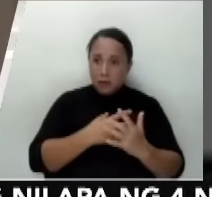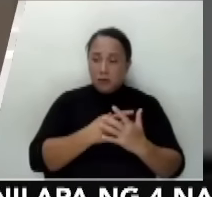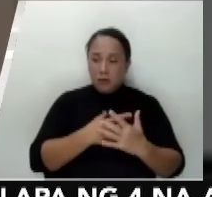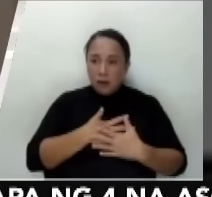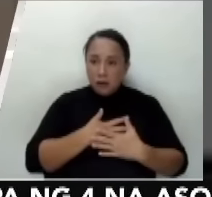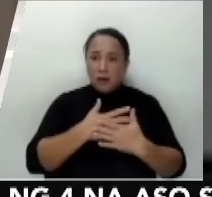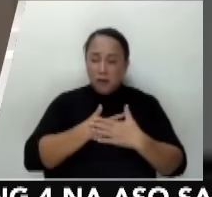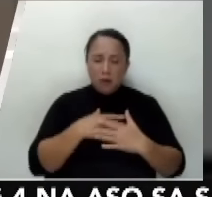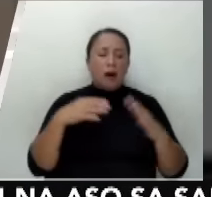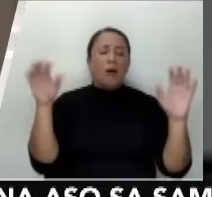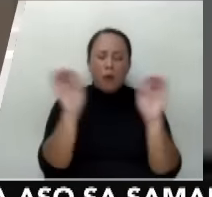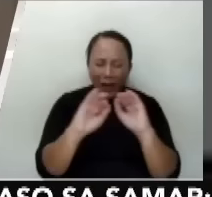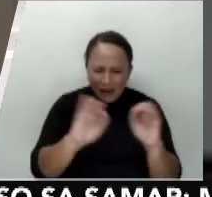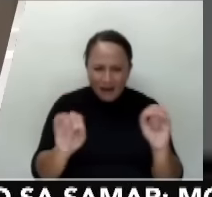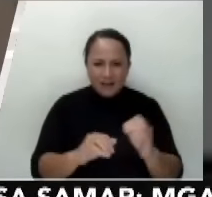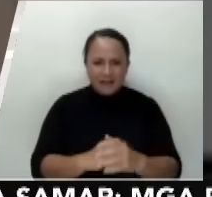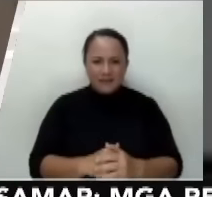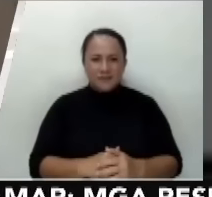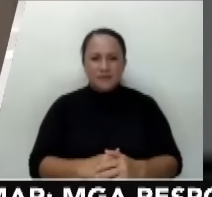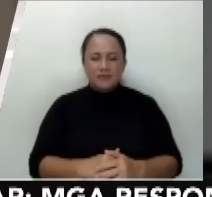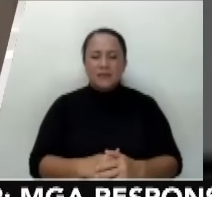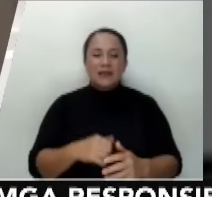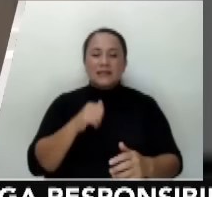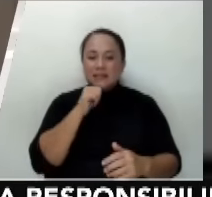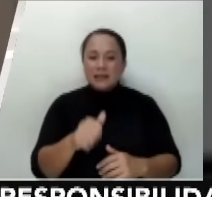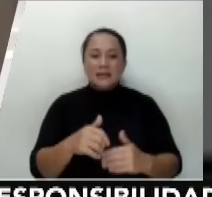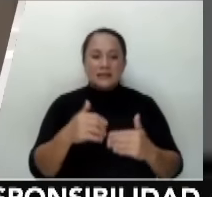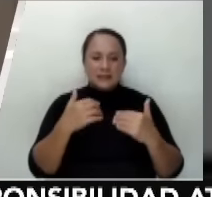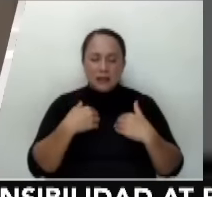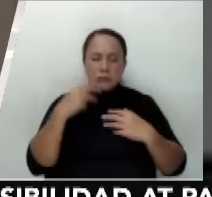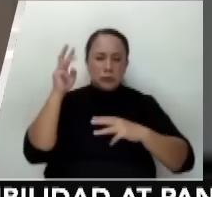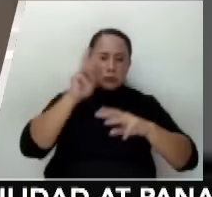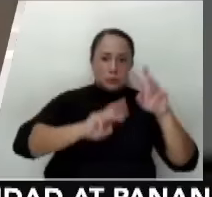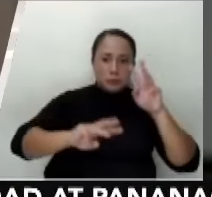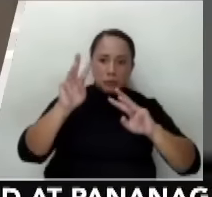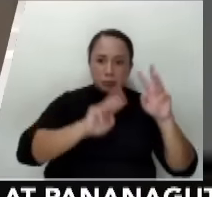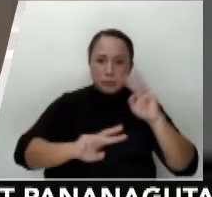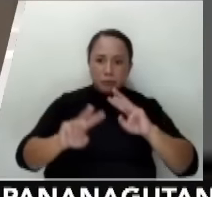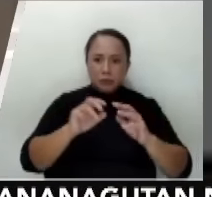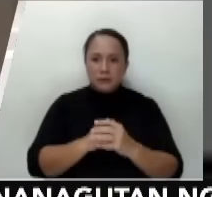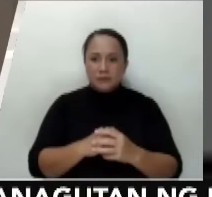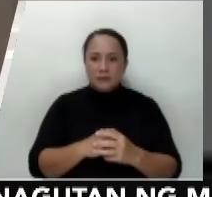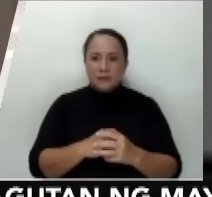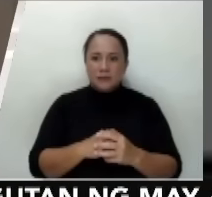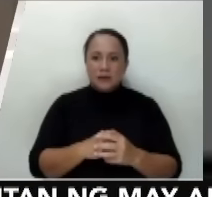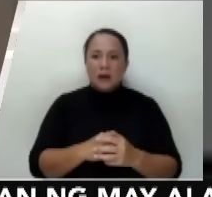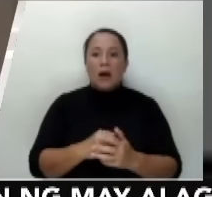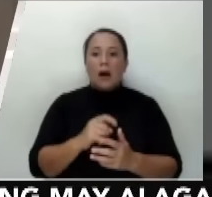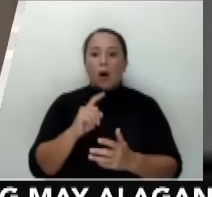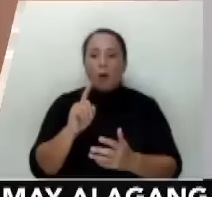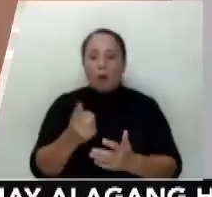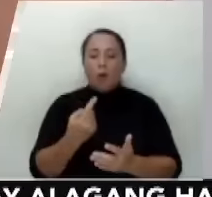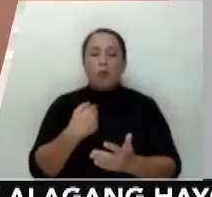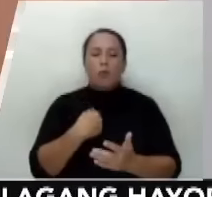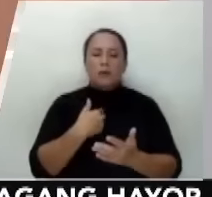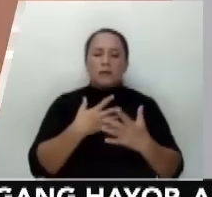hika. Hindi rin po ako nagkaroon ng anxiety attack, wala pong ganon. Yun lang talaga, mabigat lang po talaga yung